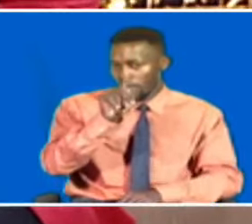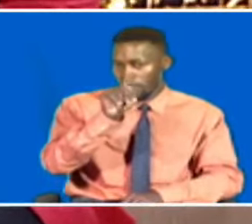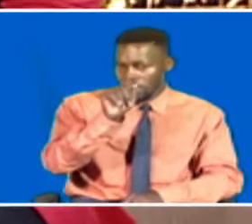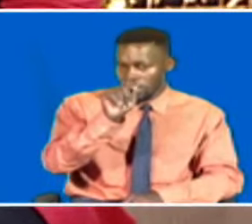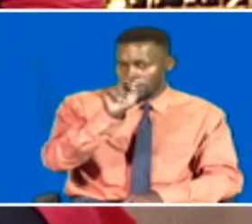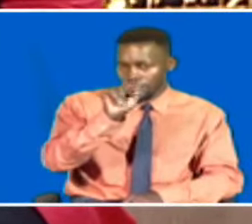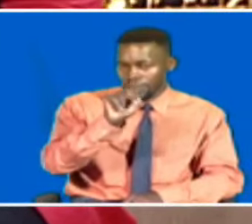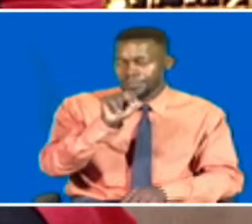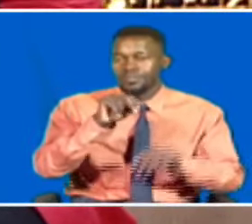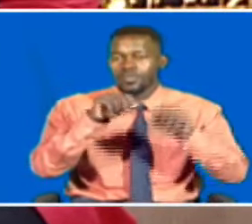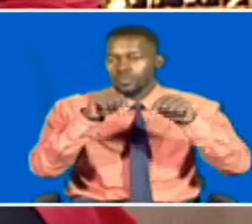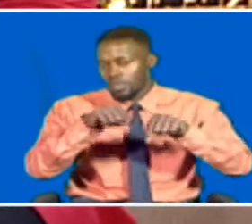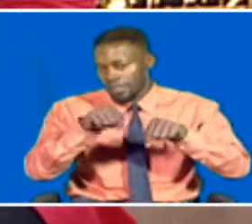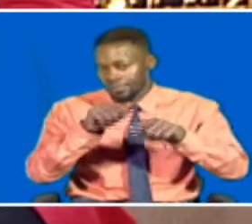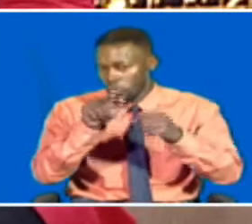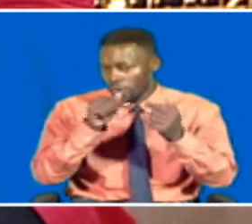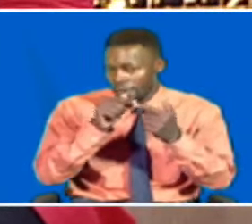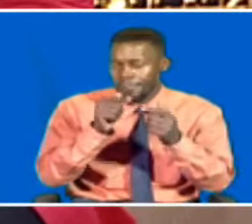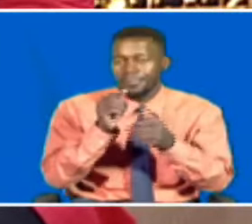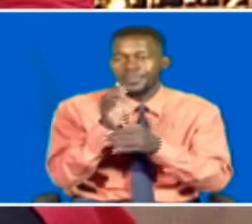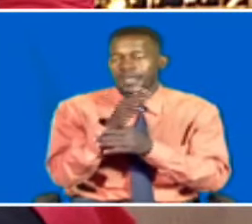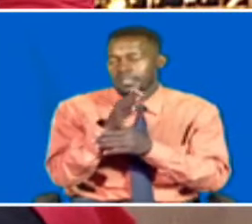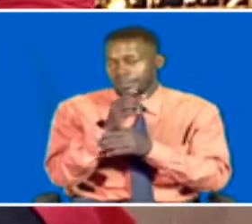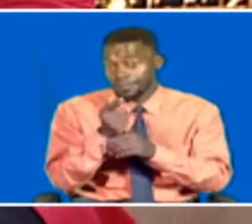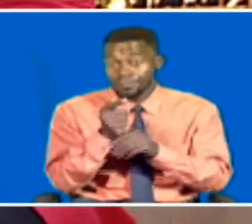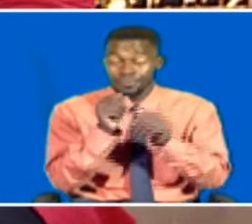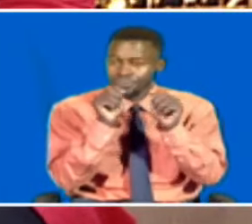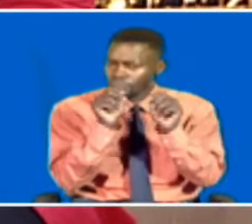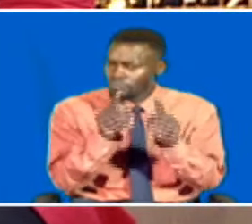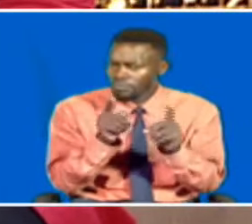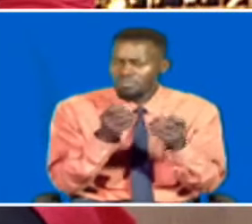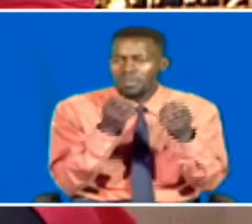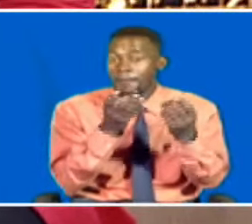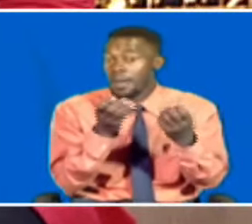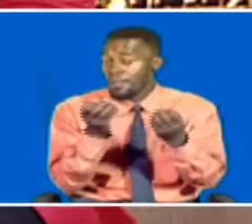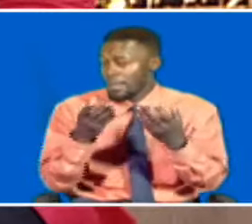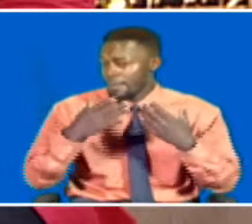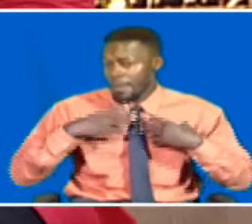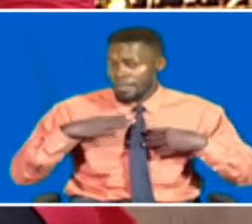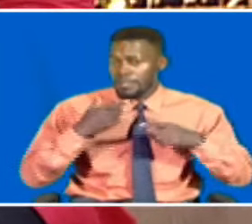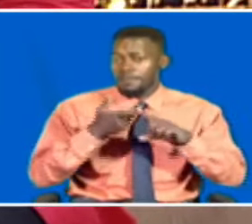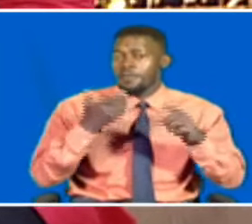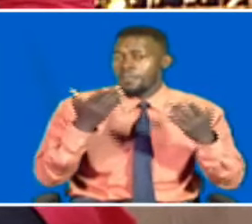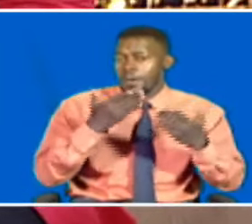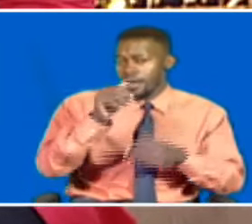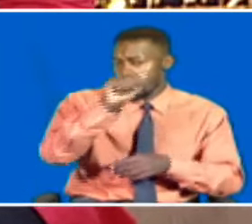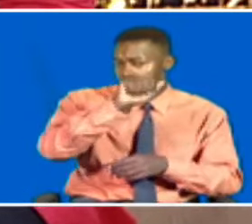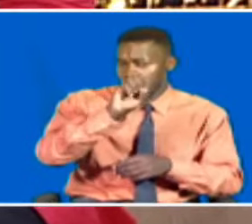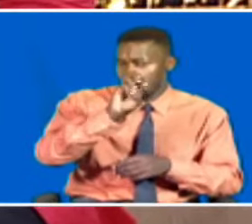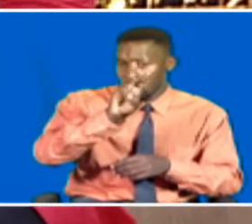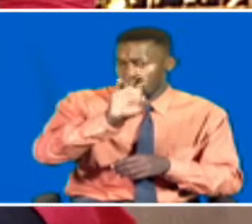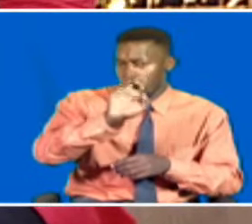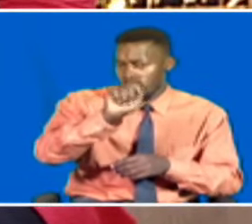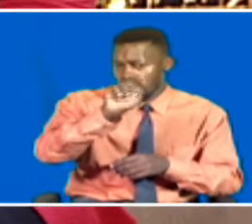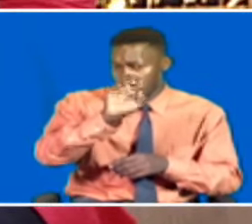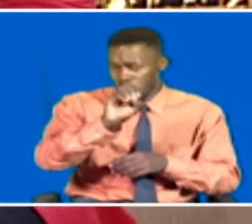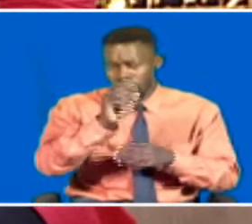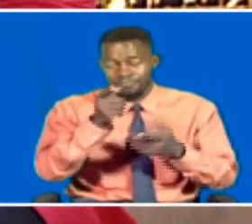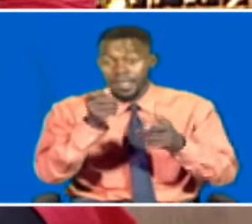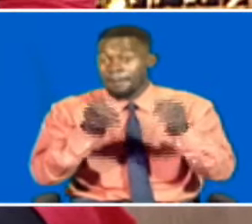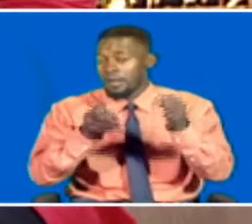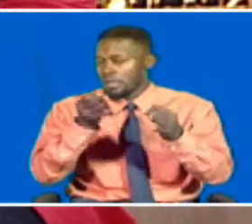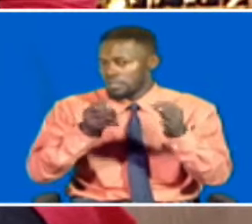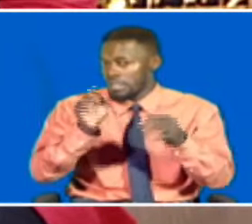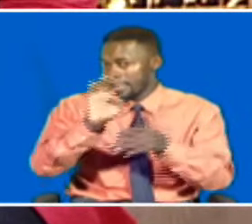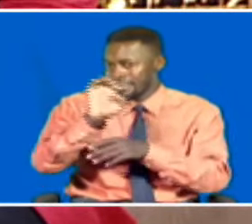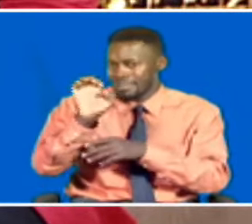za Kati leo Jumatano. Mamia ya wakazi wa mtaa wa Soweto eneo bunge la Mombasa Kusini wanaitaka serikali kuu na ya